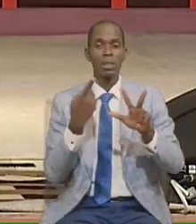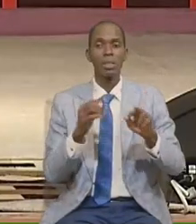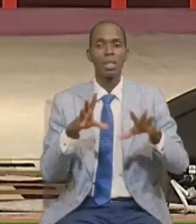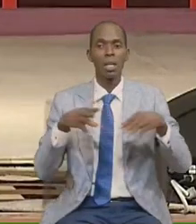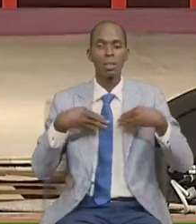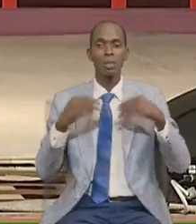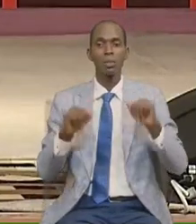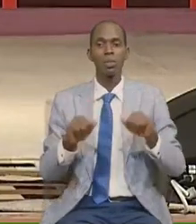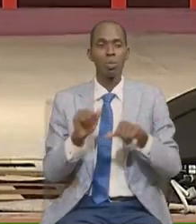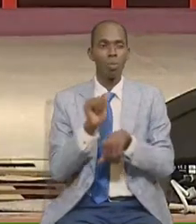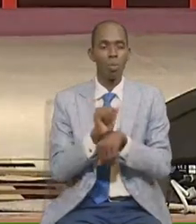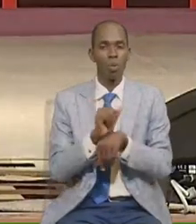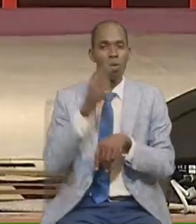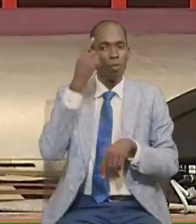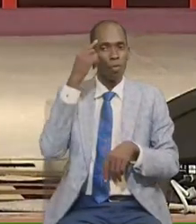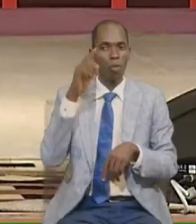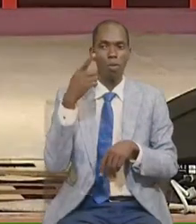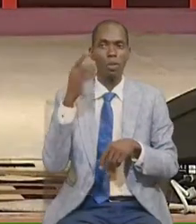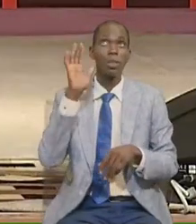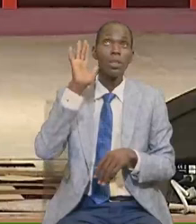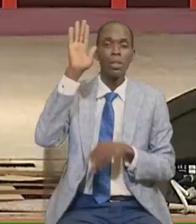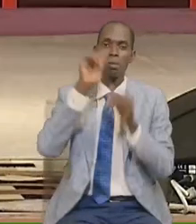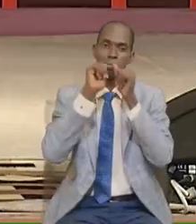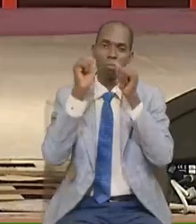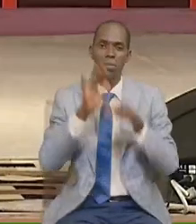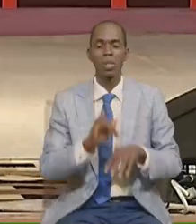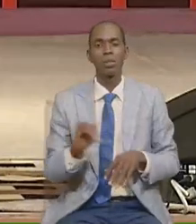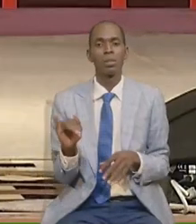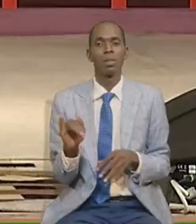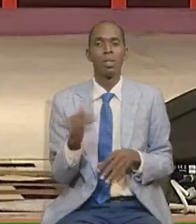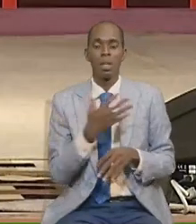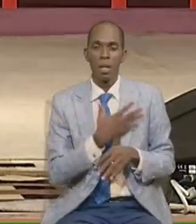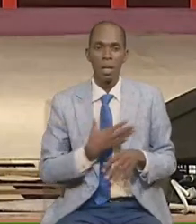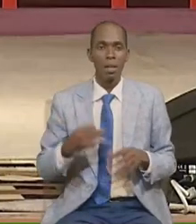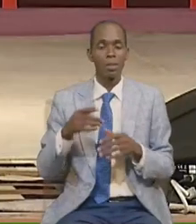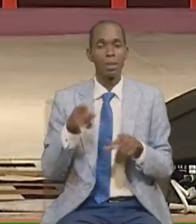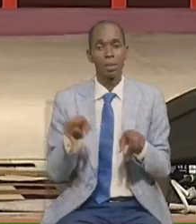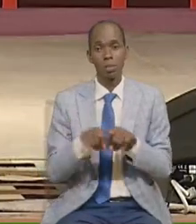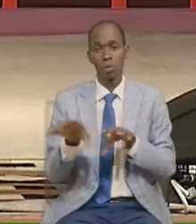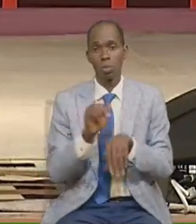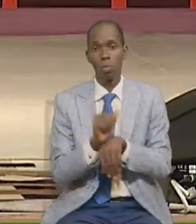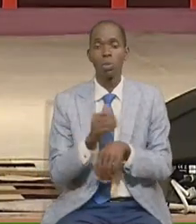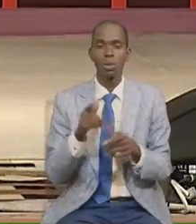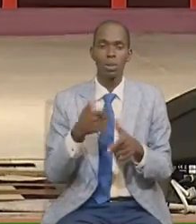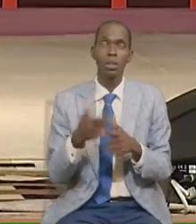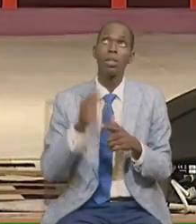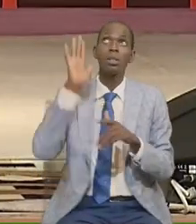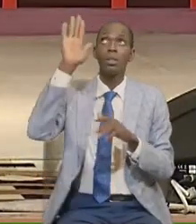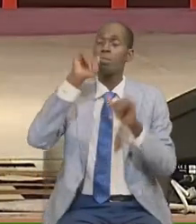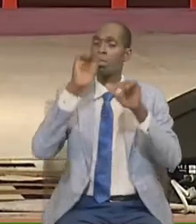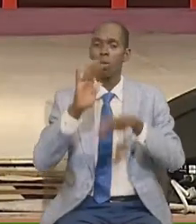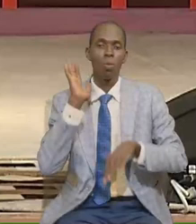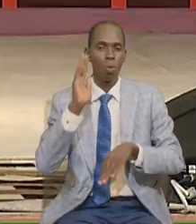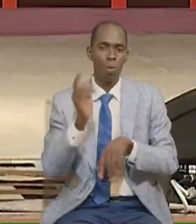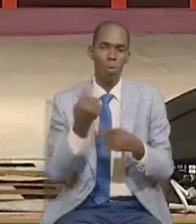l'oeuvre que tu fais et sa bénition va régner sur cette travail l'oeuvre que tu fais et